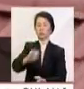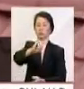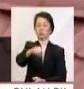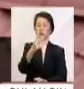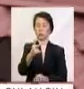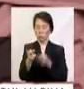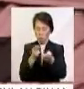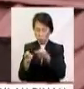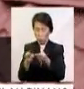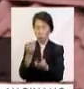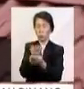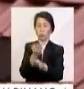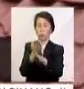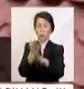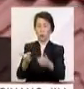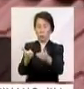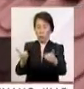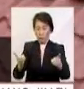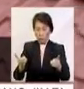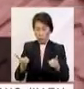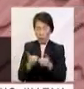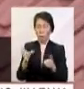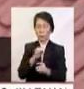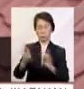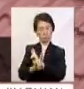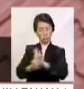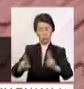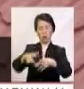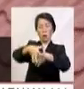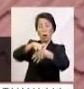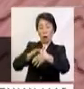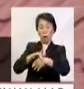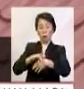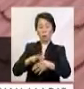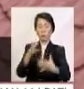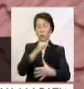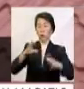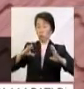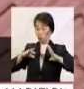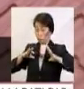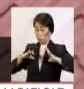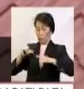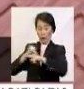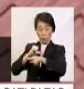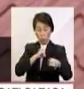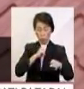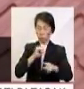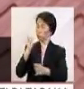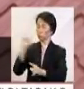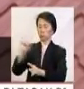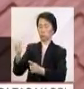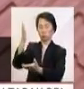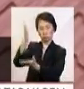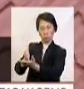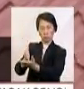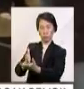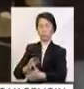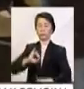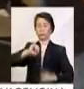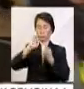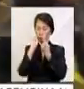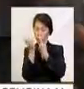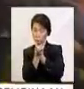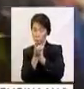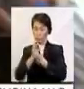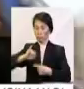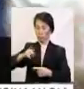kuasa pengurusan bencana daerah dan sebagai persediaan awal, cuti anggota agensi yang terlibat dibekukan. Jabatan Kebajikan